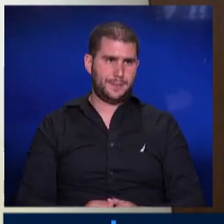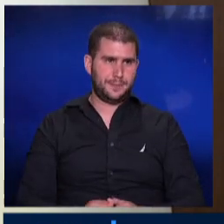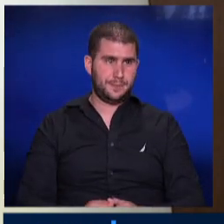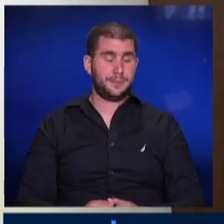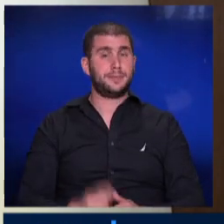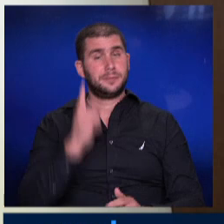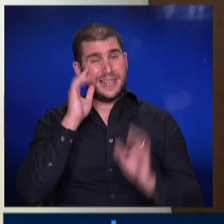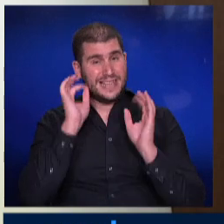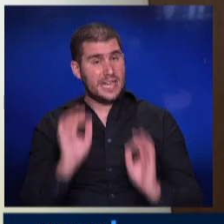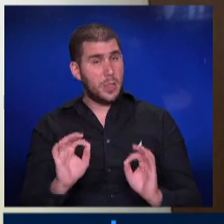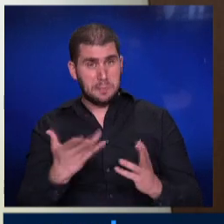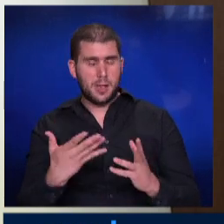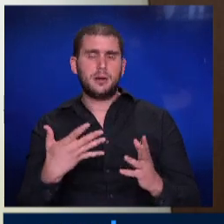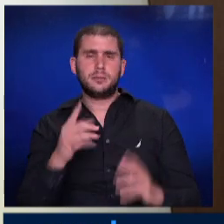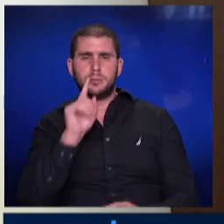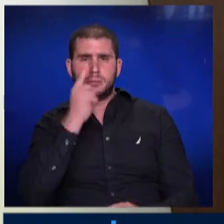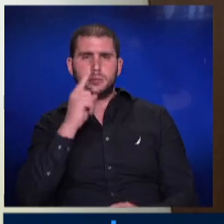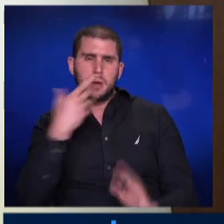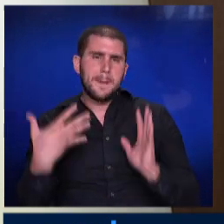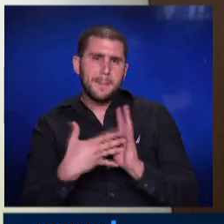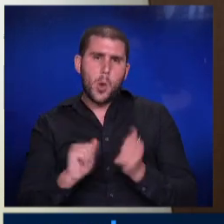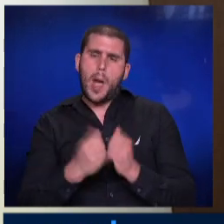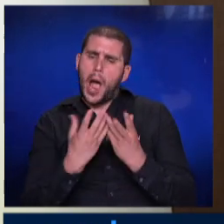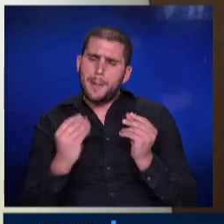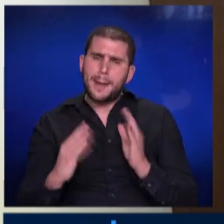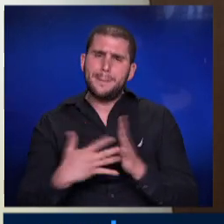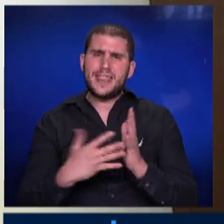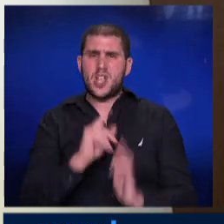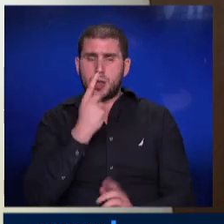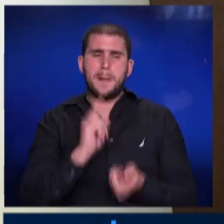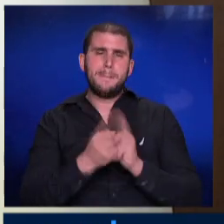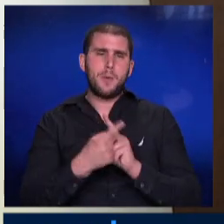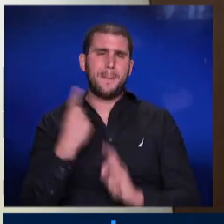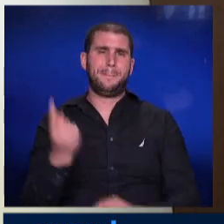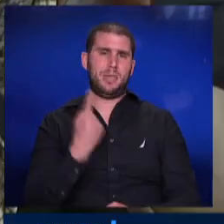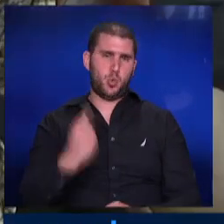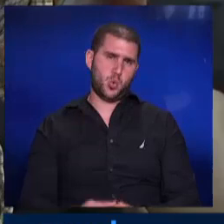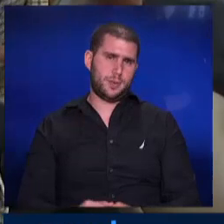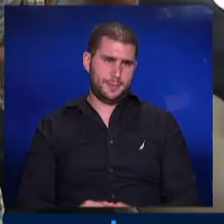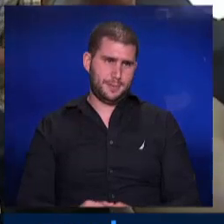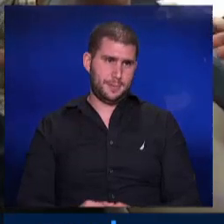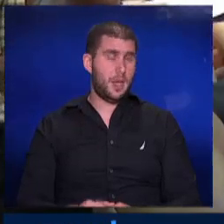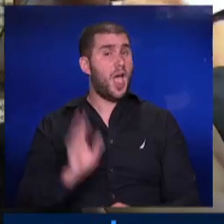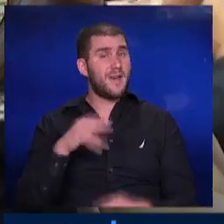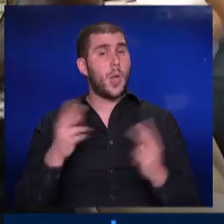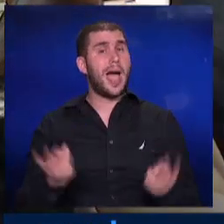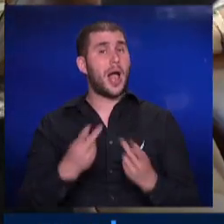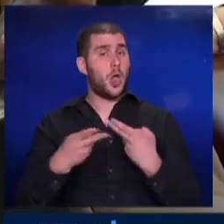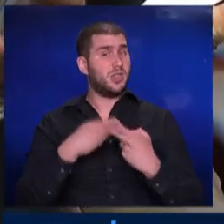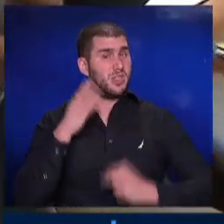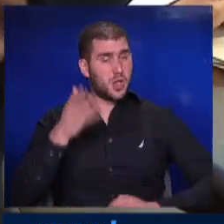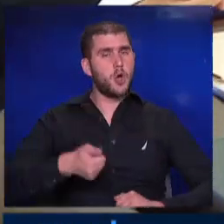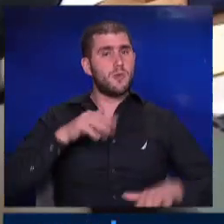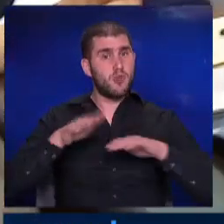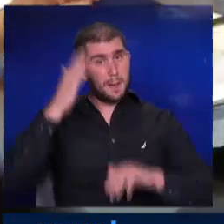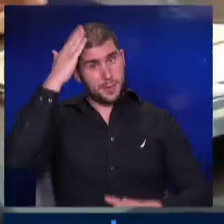ההיגיון החדש הוא בדיקות או מסה של בדיקות במקום בידודים. ולמרות ההקלות המסתמנות, ראש הממשלה